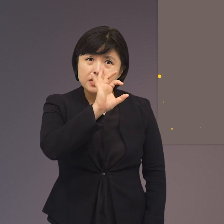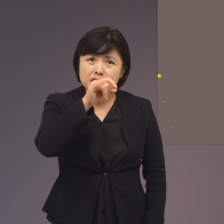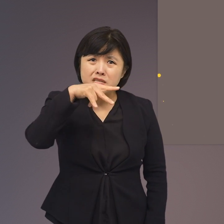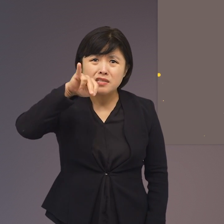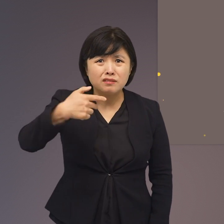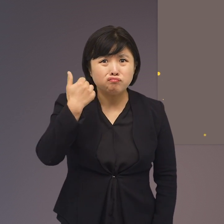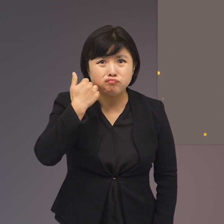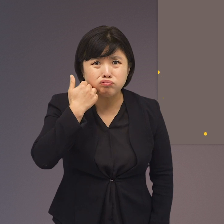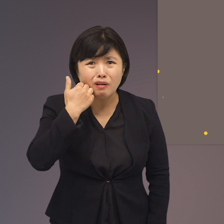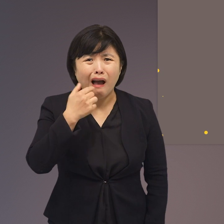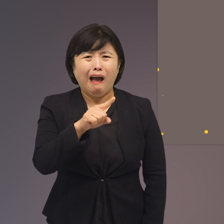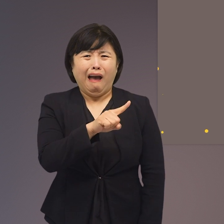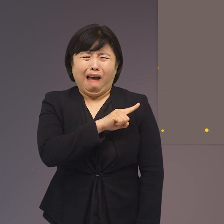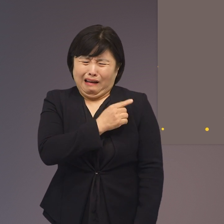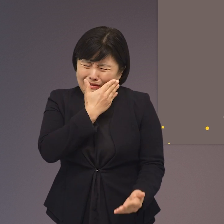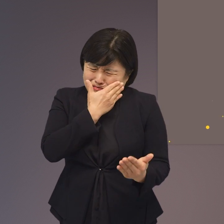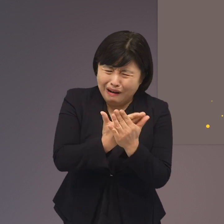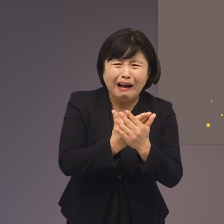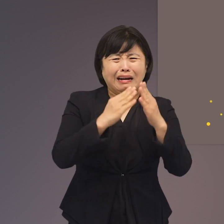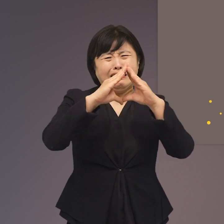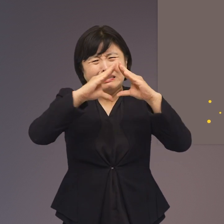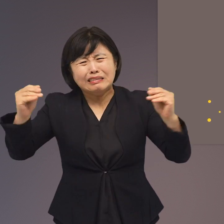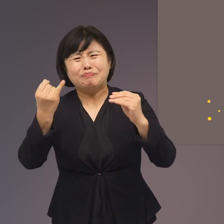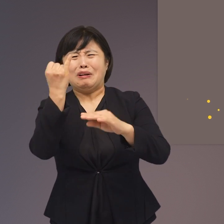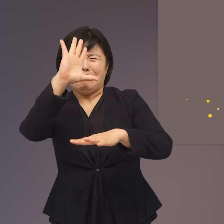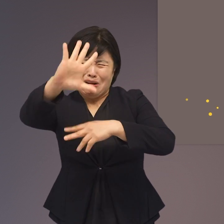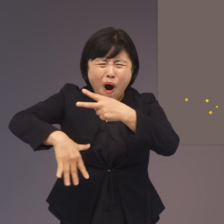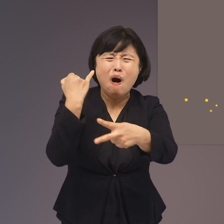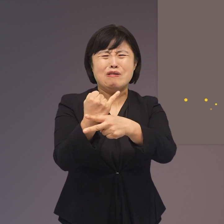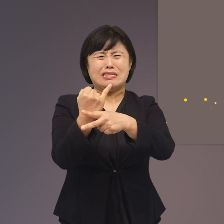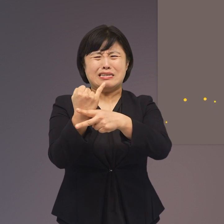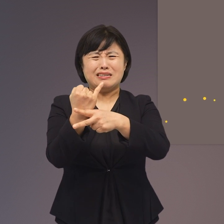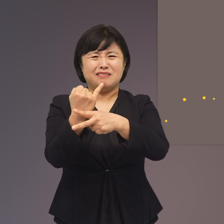이시스는 당시 가장 중요한 이집트 여신이었죠.